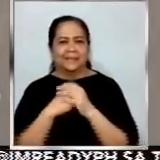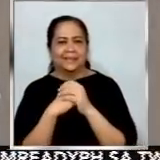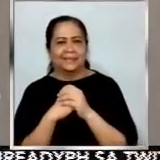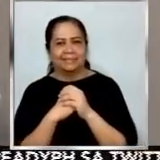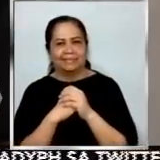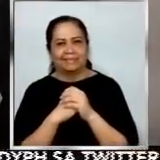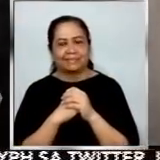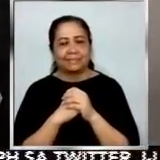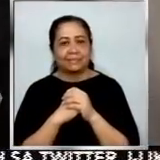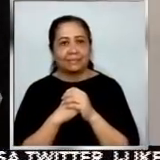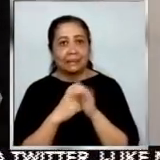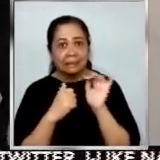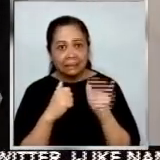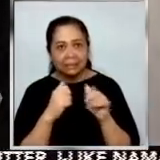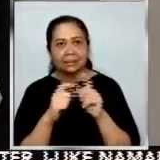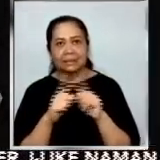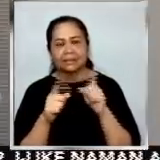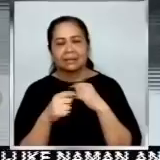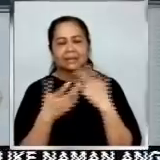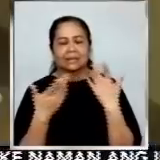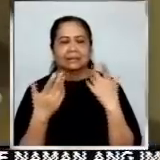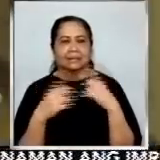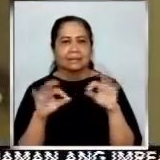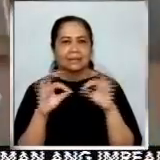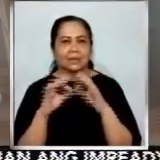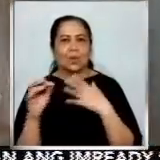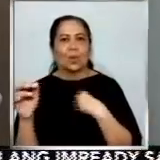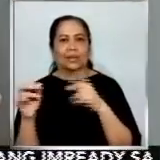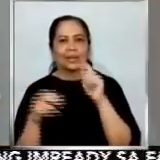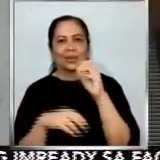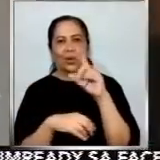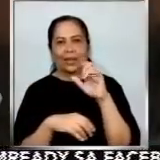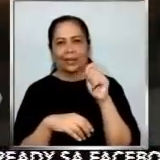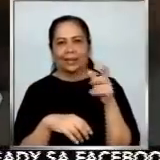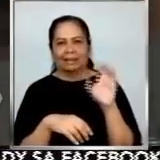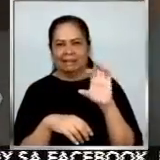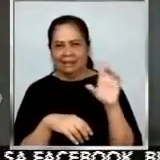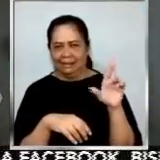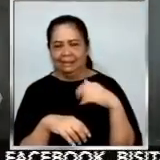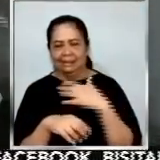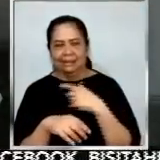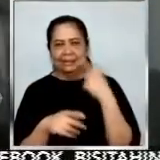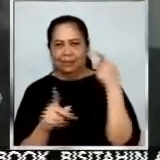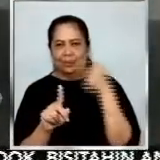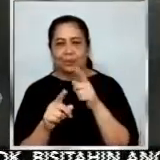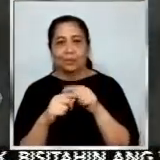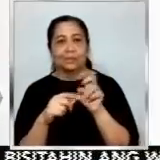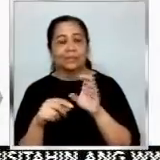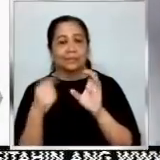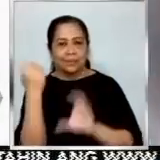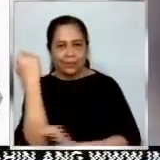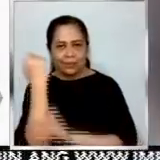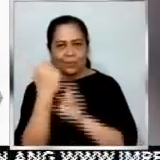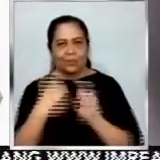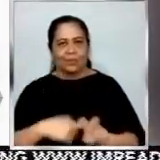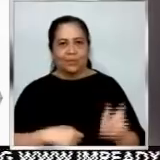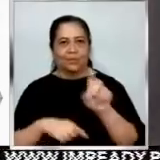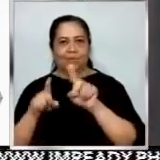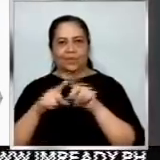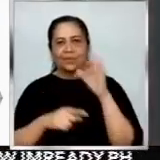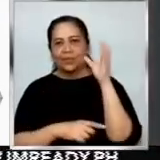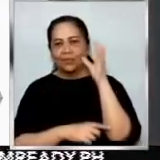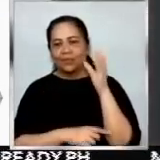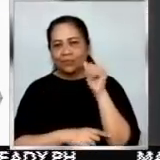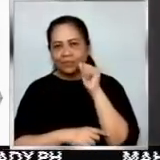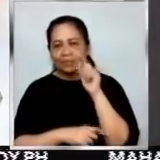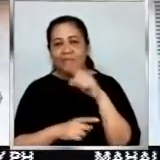Yun lang pala yung kailangan ko sa buhay, maputing toilet. Nagkaroon din ng condo tour si Carla Abellana. Pero pamamaalam na raw